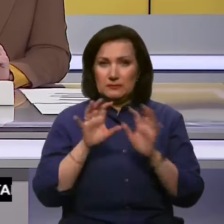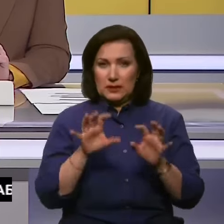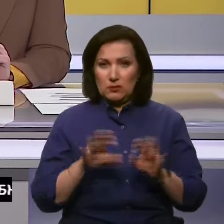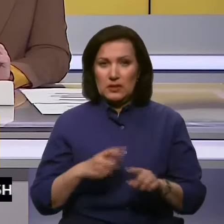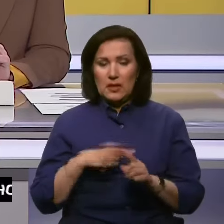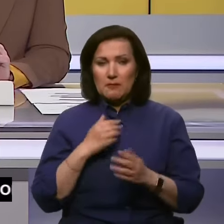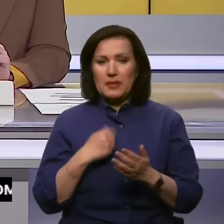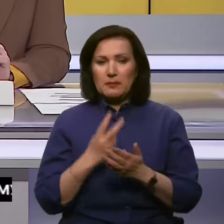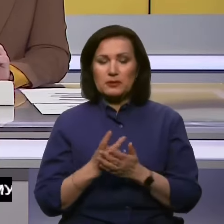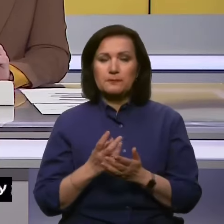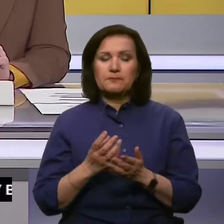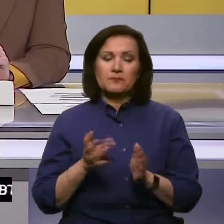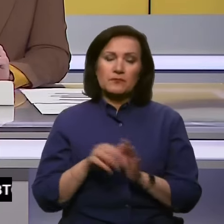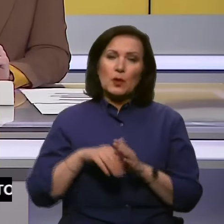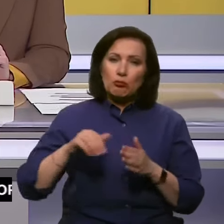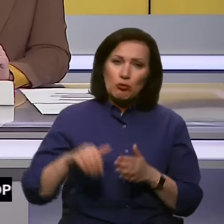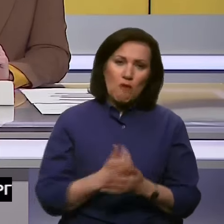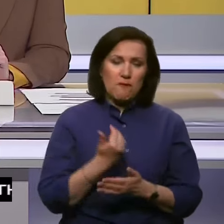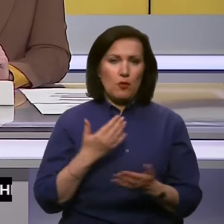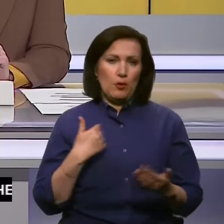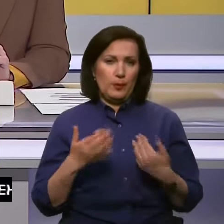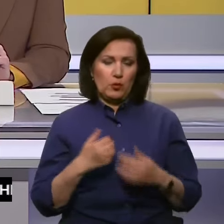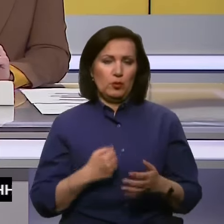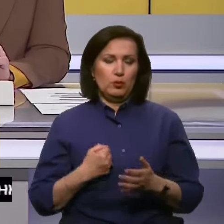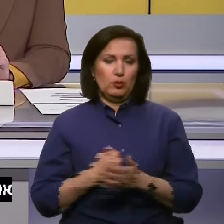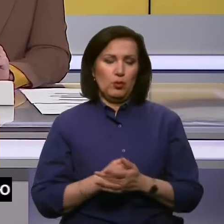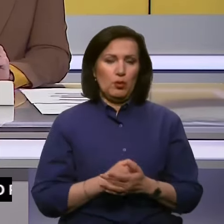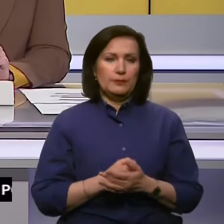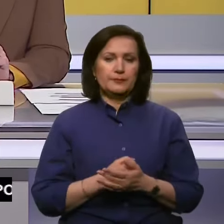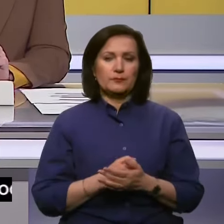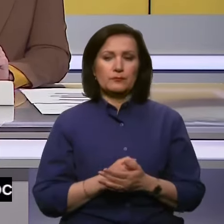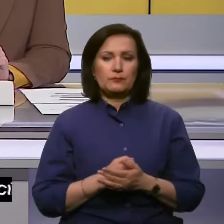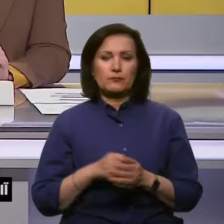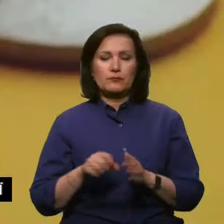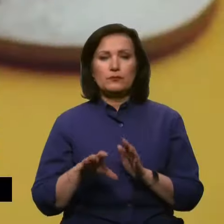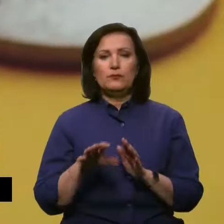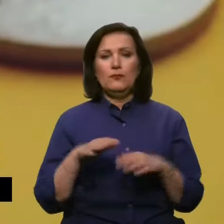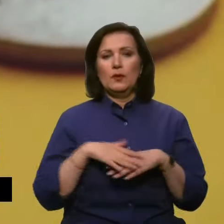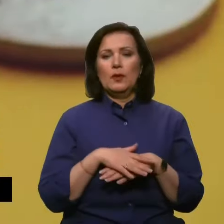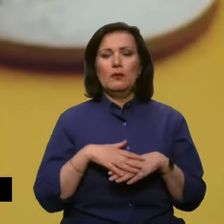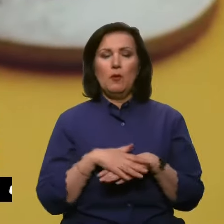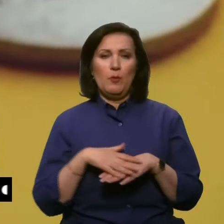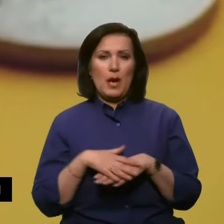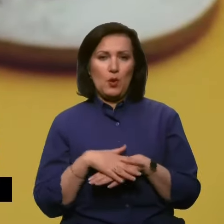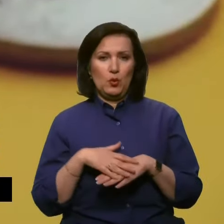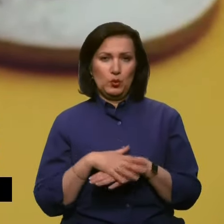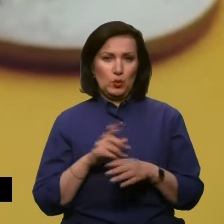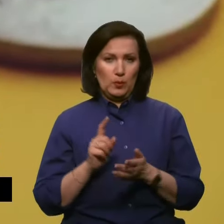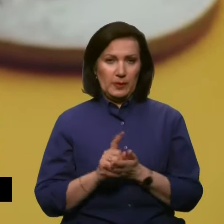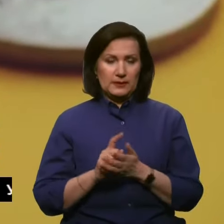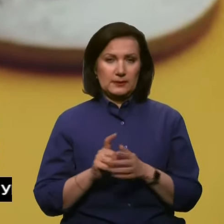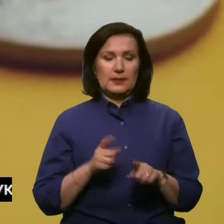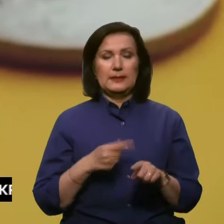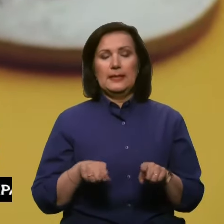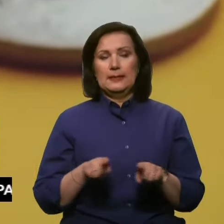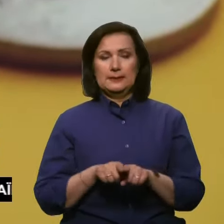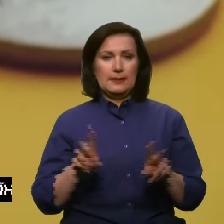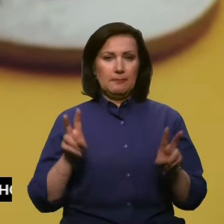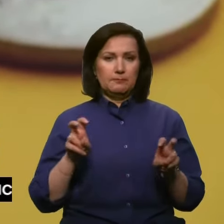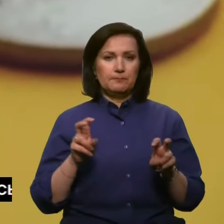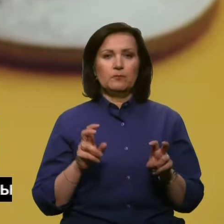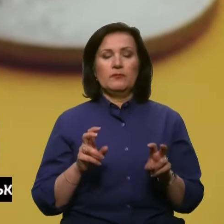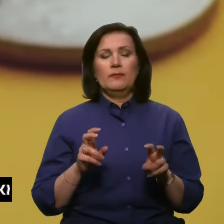які передбачають запровадження нового підходу до обрахунку і перерахування пенсій. Це